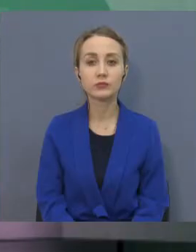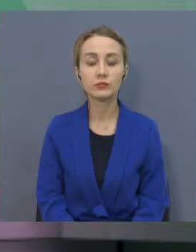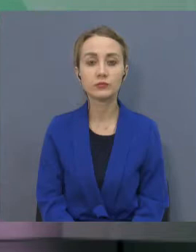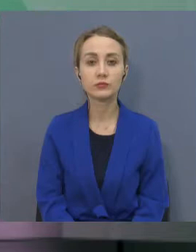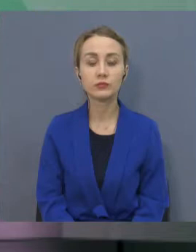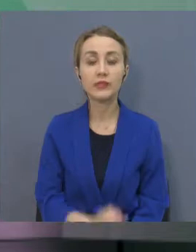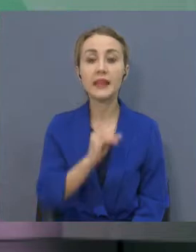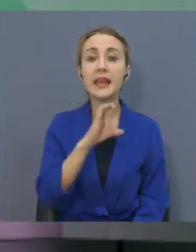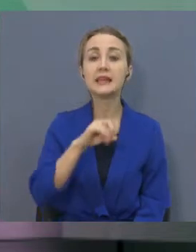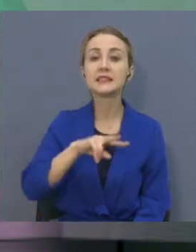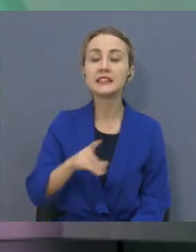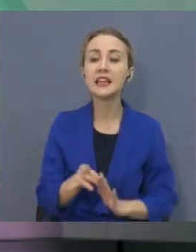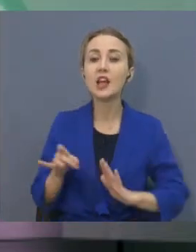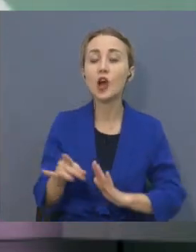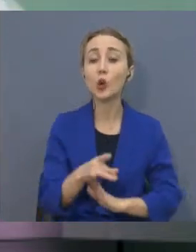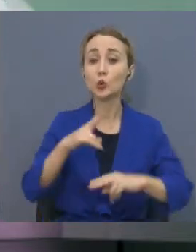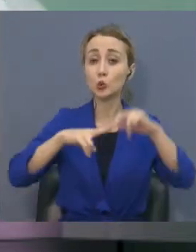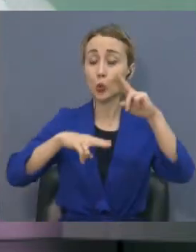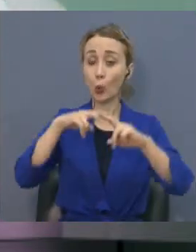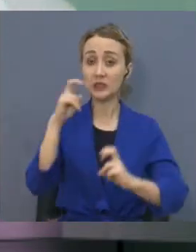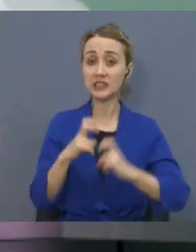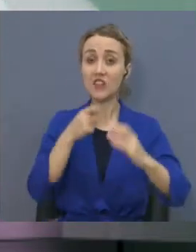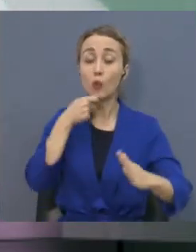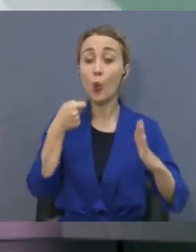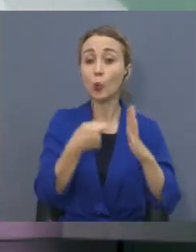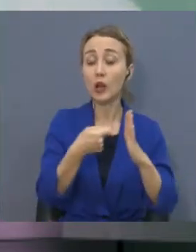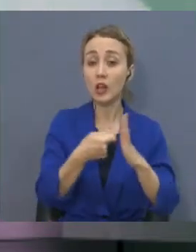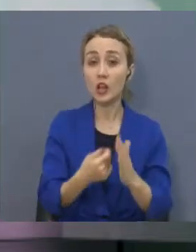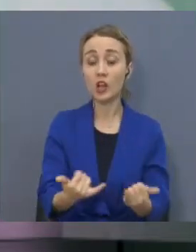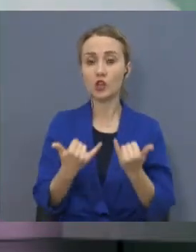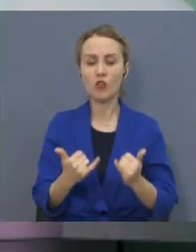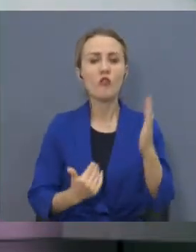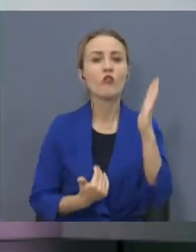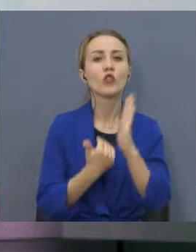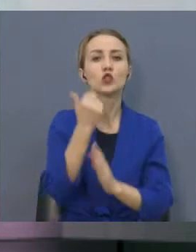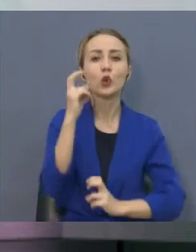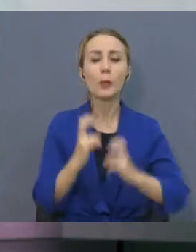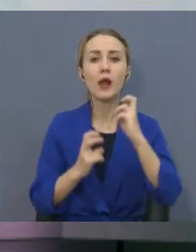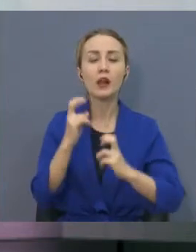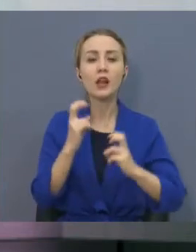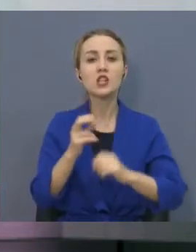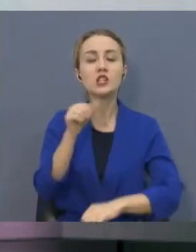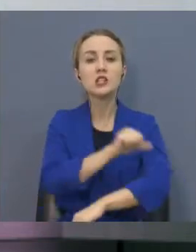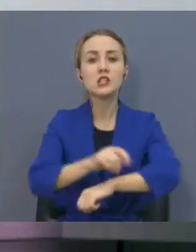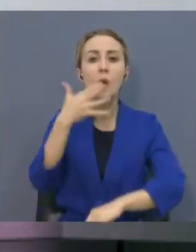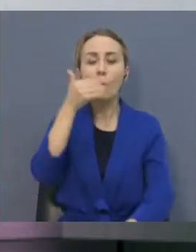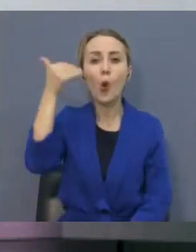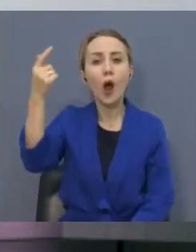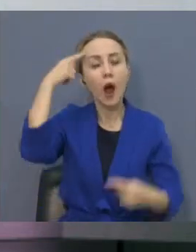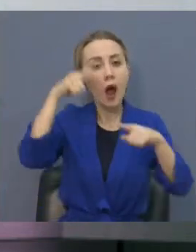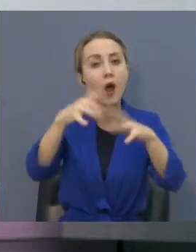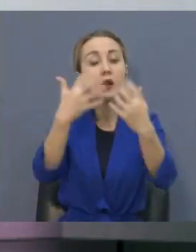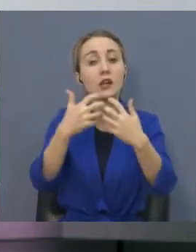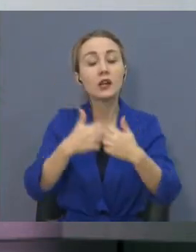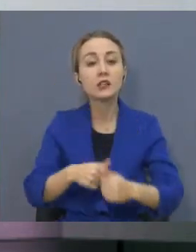В Весельском районе строят комбикормовый завод. На сегодняшний день установлено высокопроизводственное зарубежное оборудование, завершено